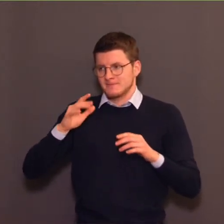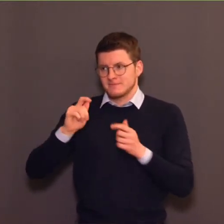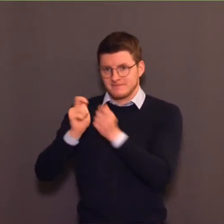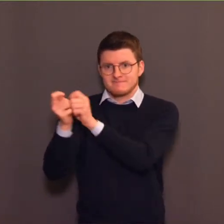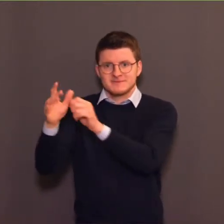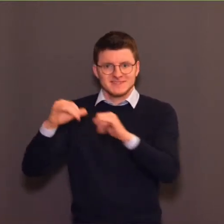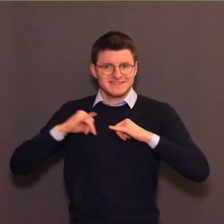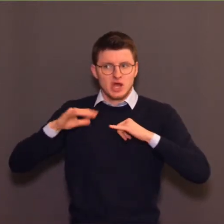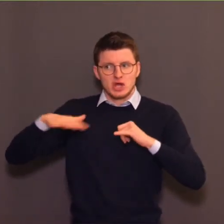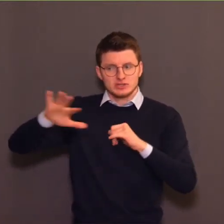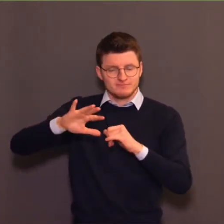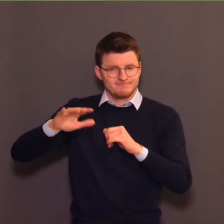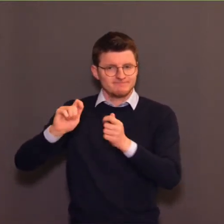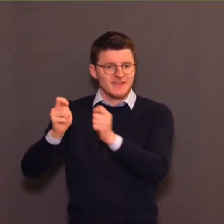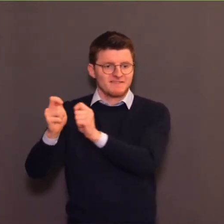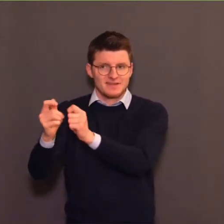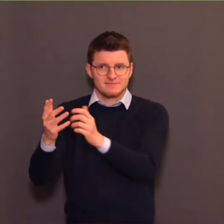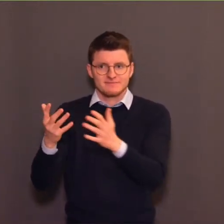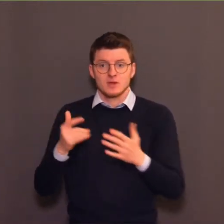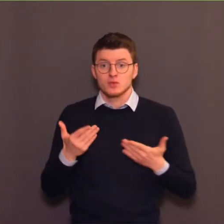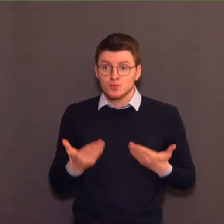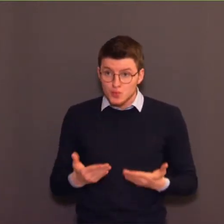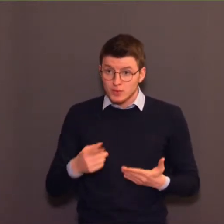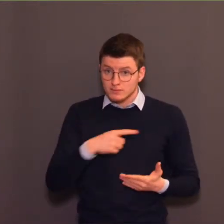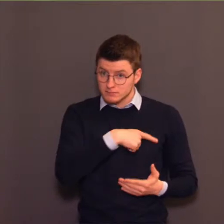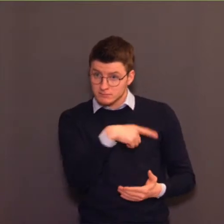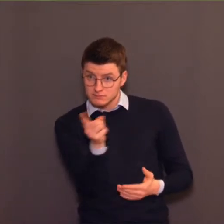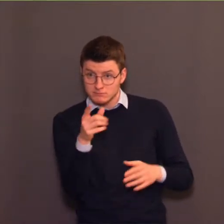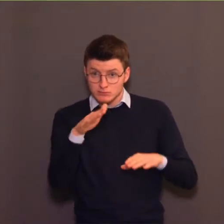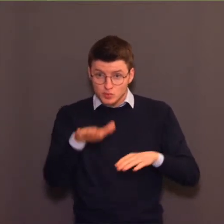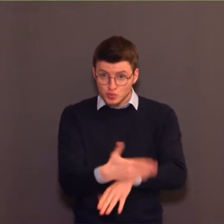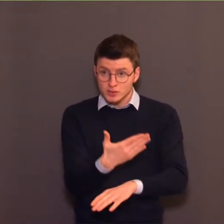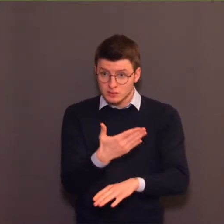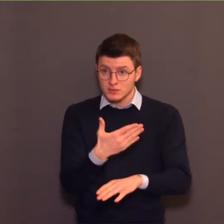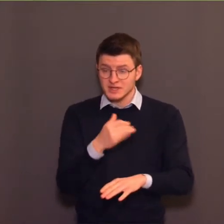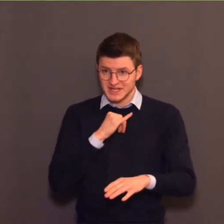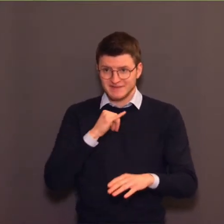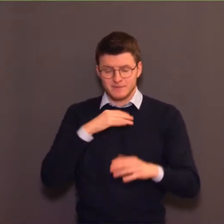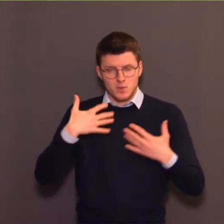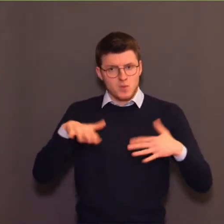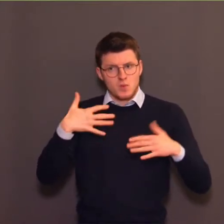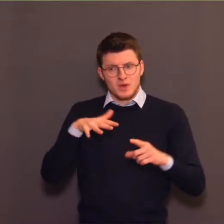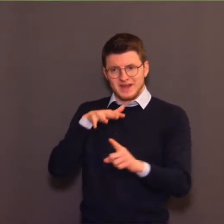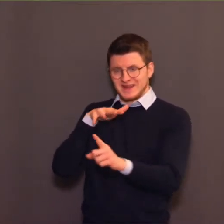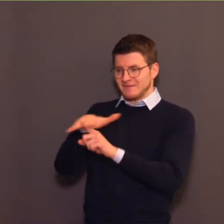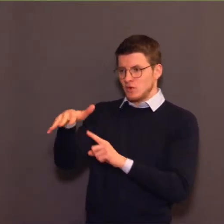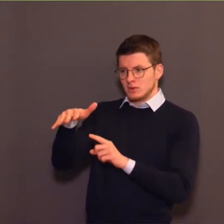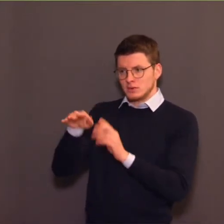Wat we nu doen, kan dus een enorme impact hebben op het verdere verloop van de pandemie.